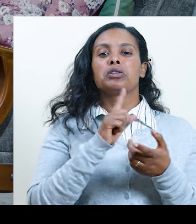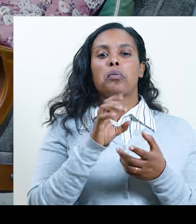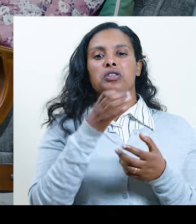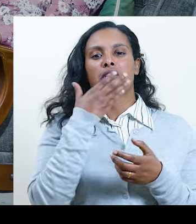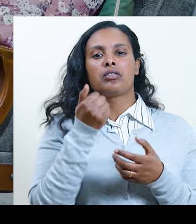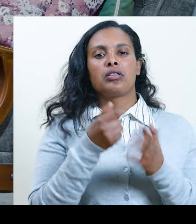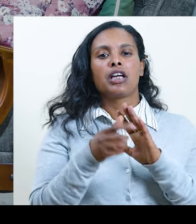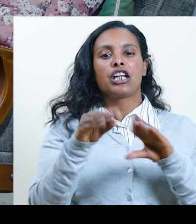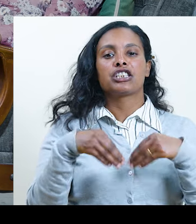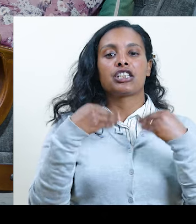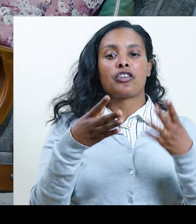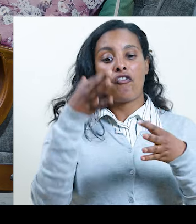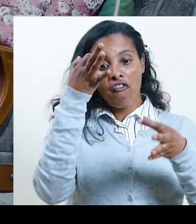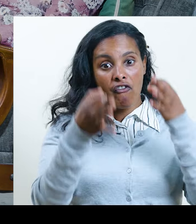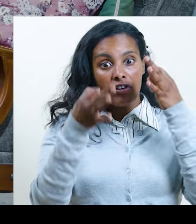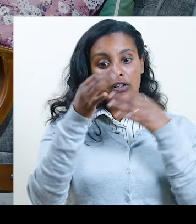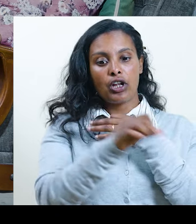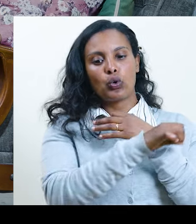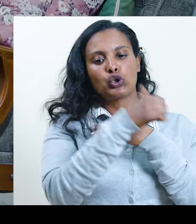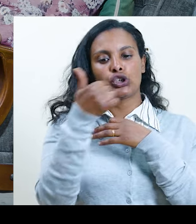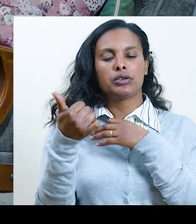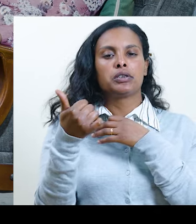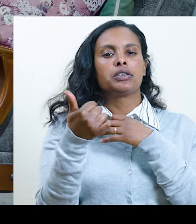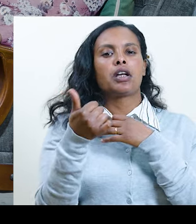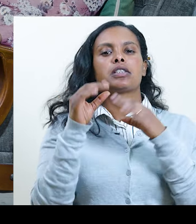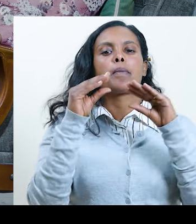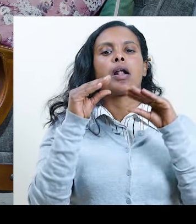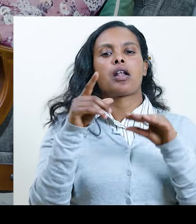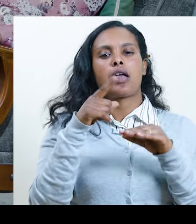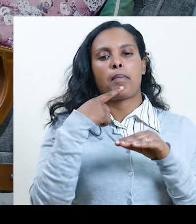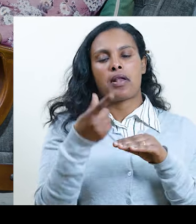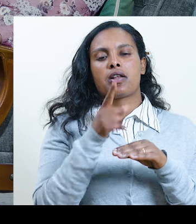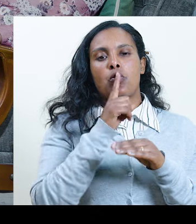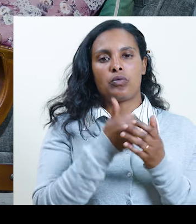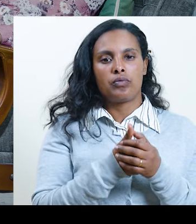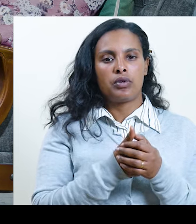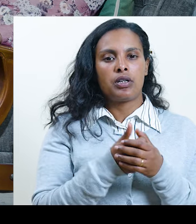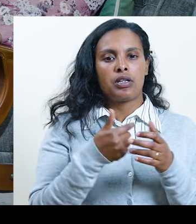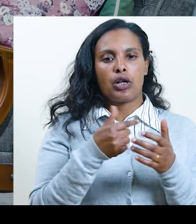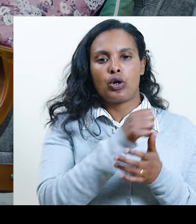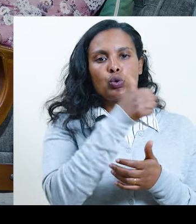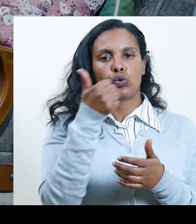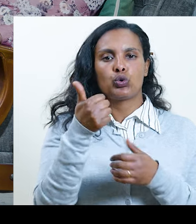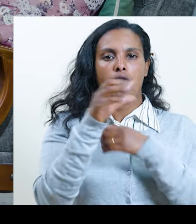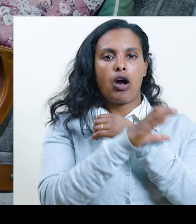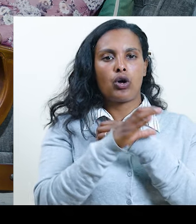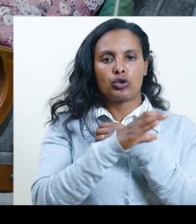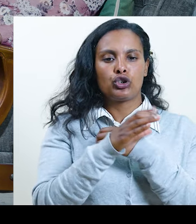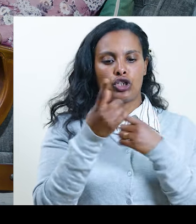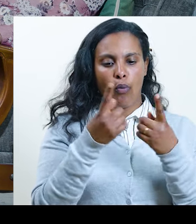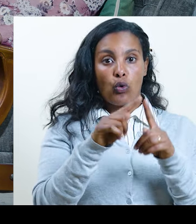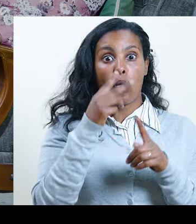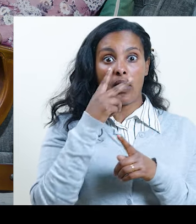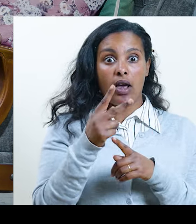ነው? የተሰጠው ፍርድ ሌሎችን ያስተምራል ወይ የሚለው ነገር ነው። የሌሎች ሀገራትን